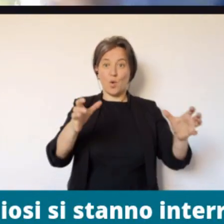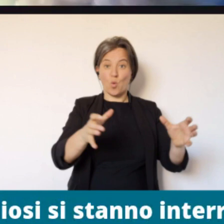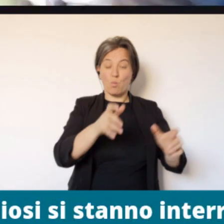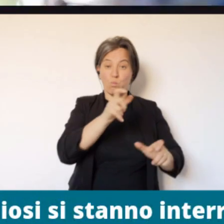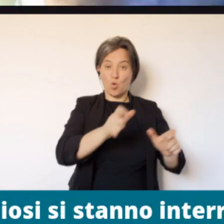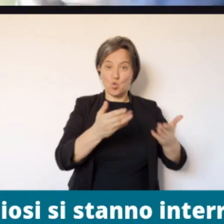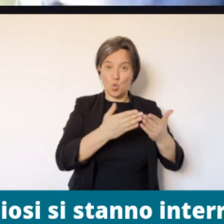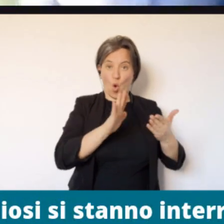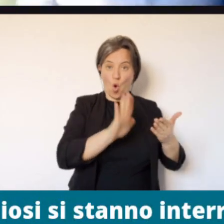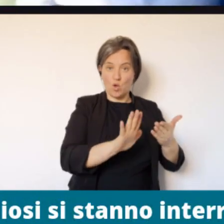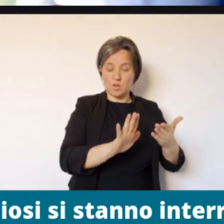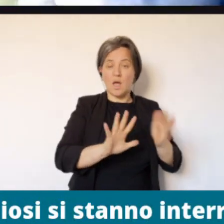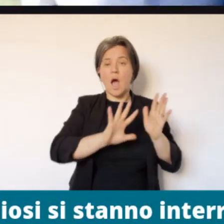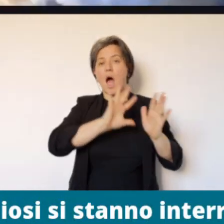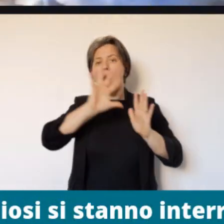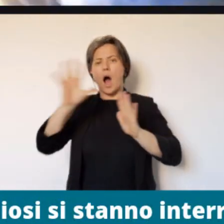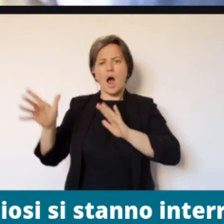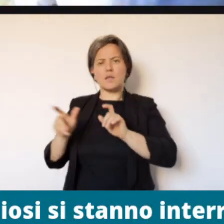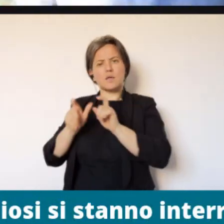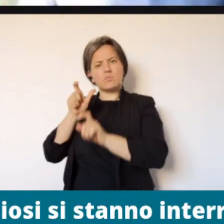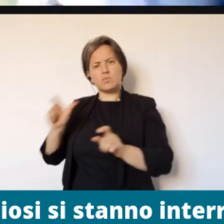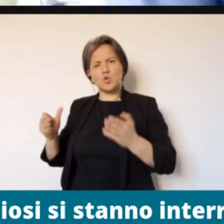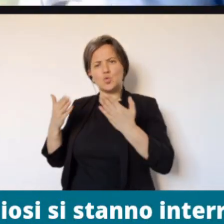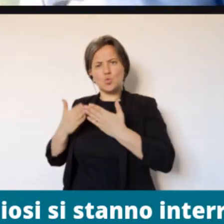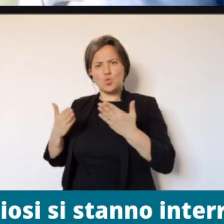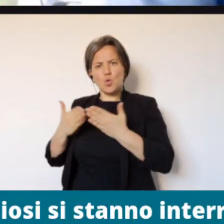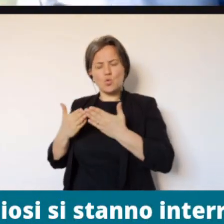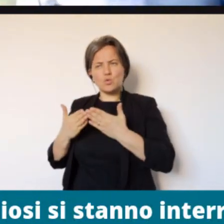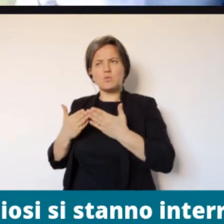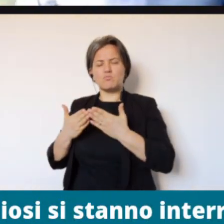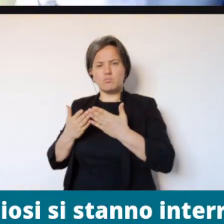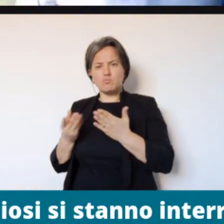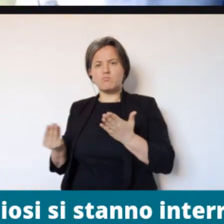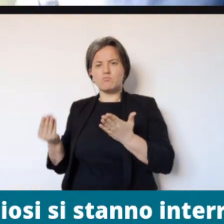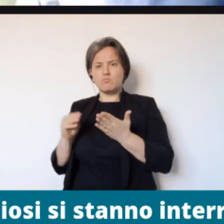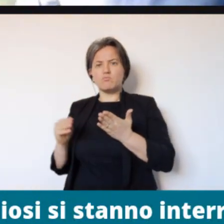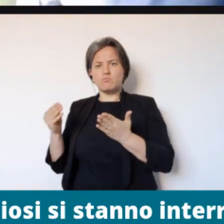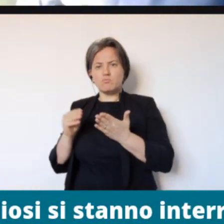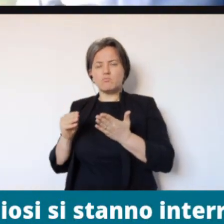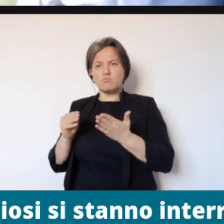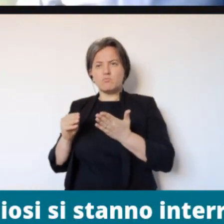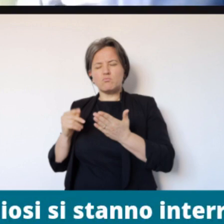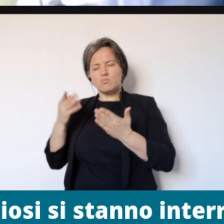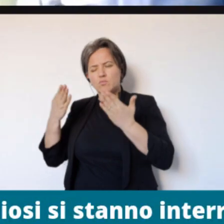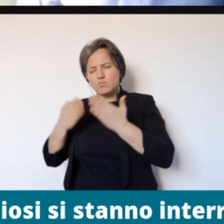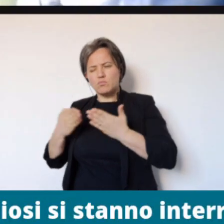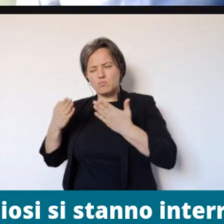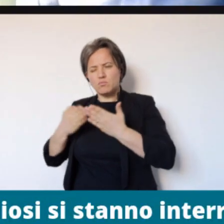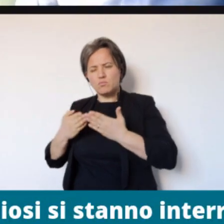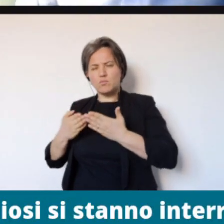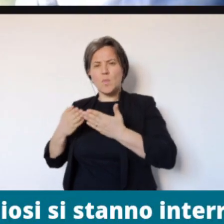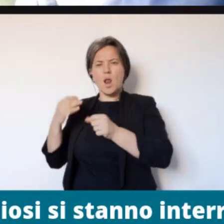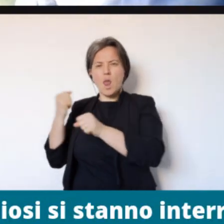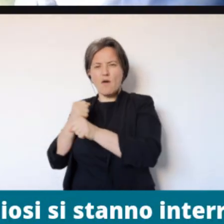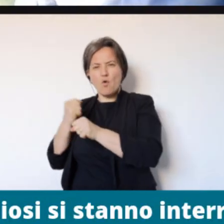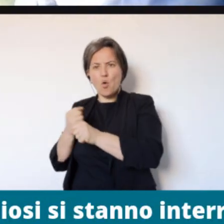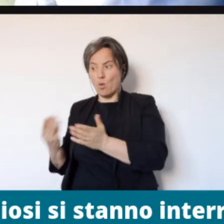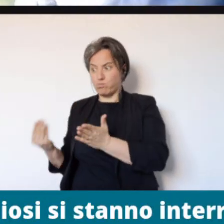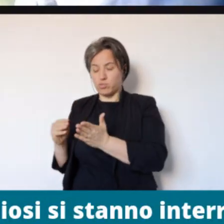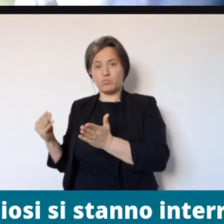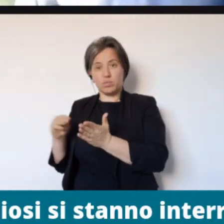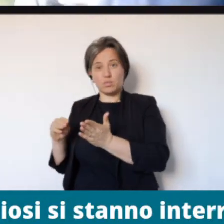Altri studiosi evidenziano l'introduzione di alcune pratiche, ad esempio lo studio, il